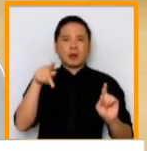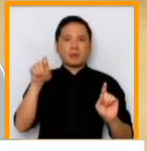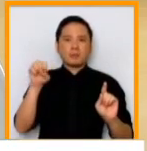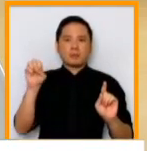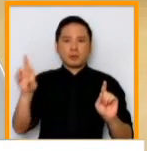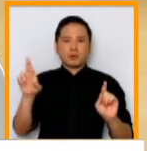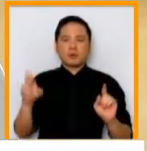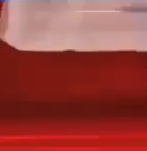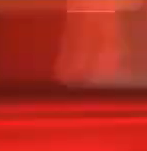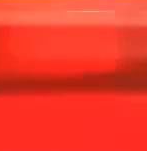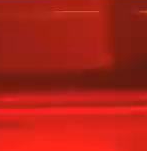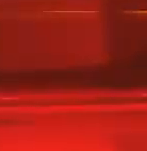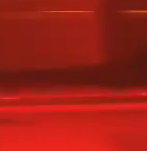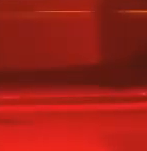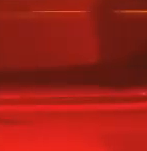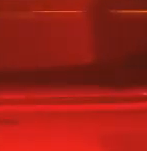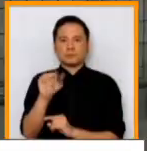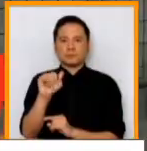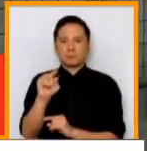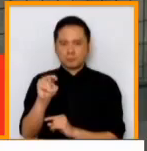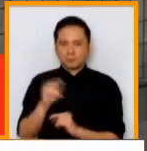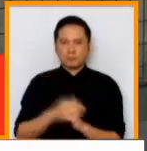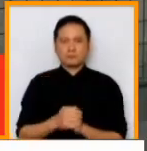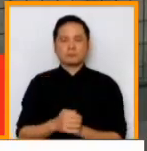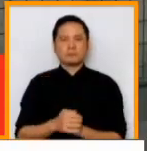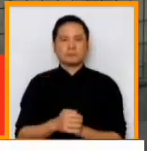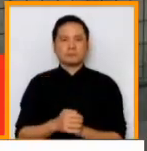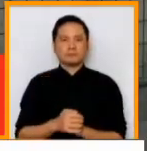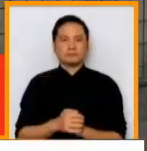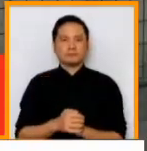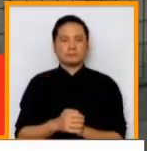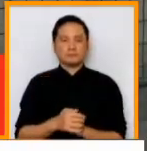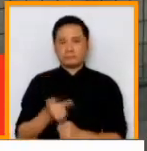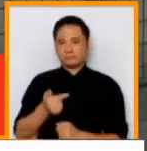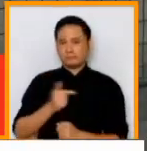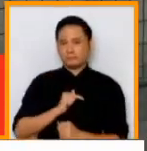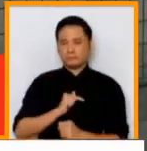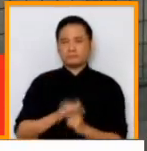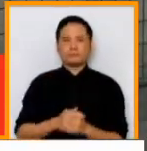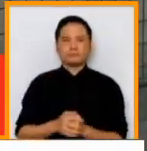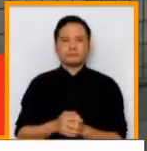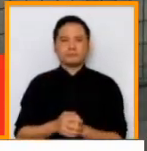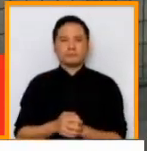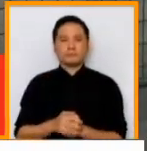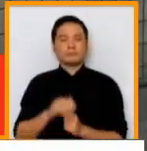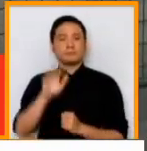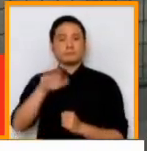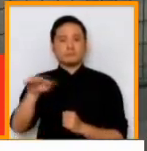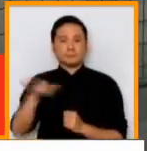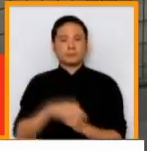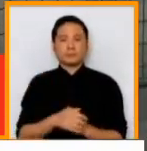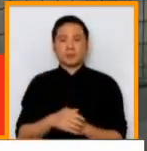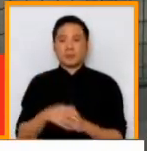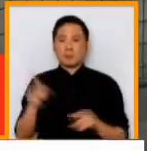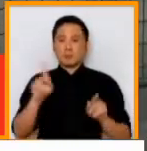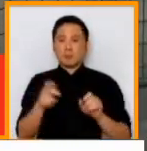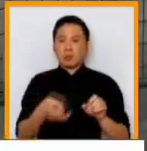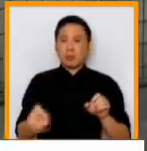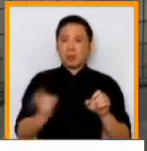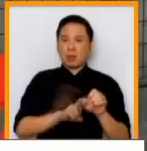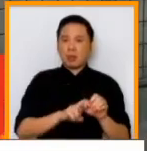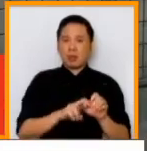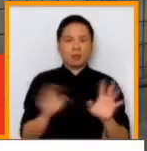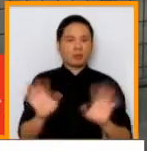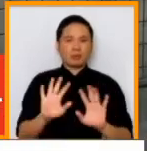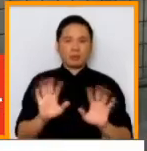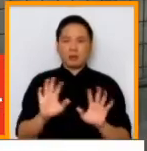unang balita si Jonathan Andal. Jonathan? Susan, hindi pinasakay at pinauwi na lang yung mga nasitang hindi apor na